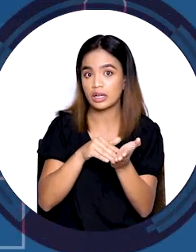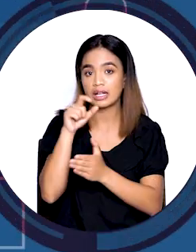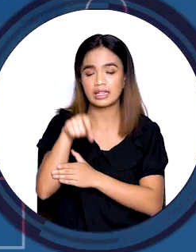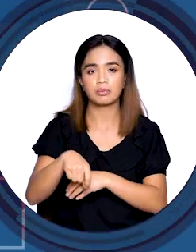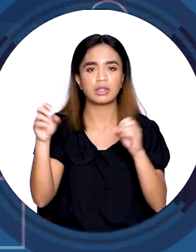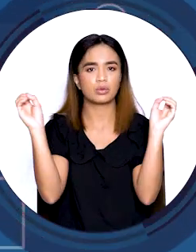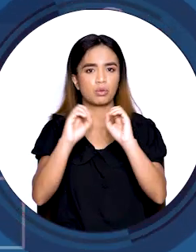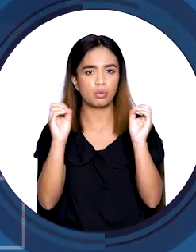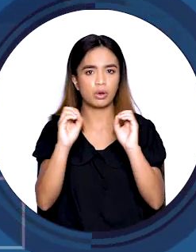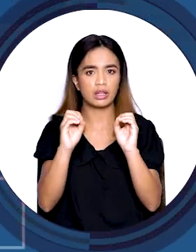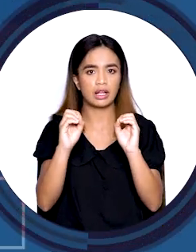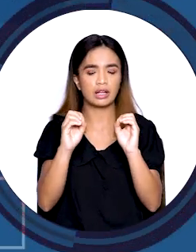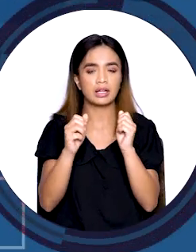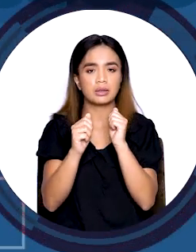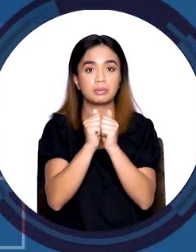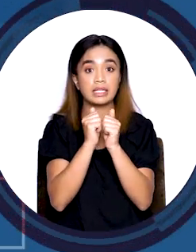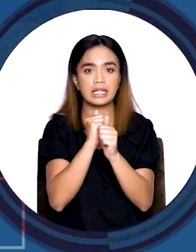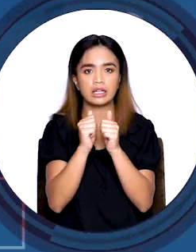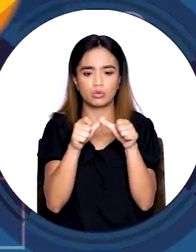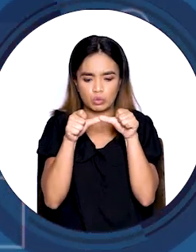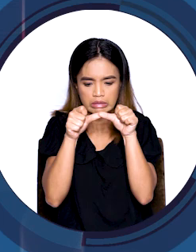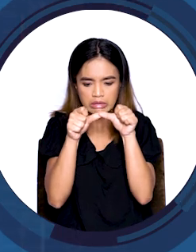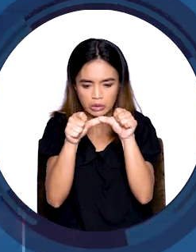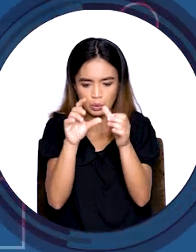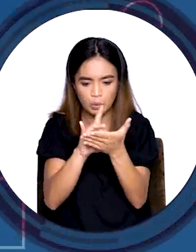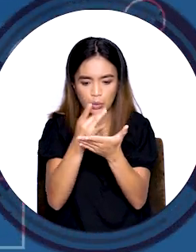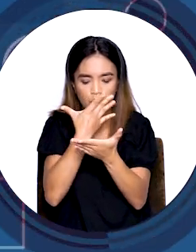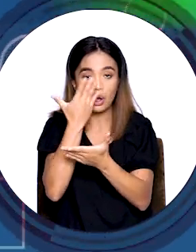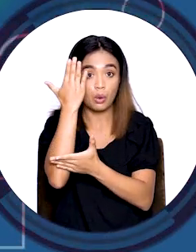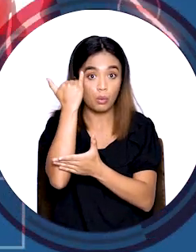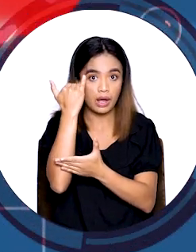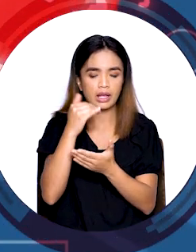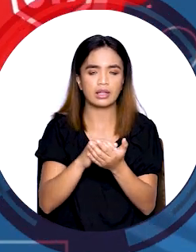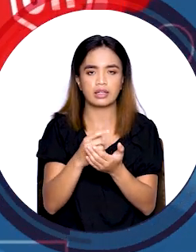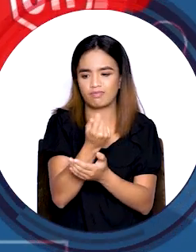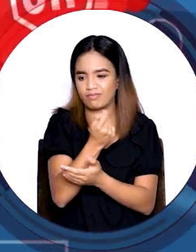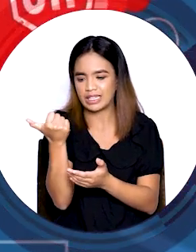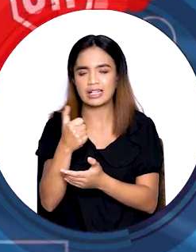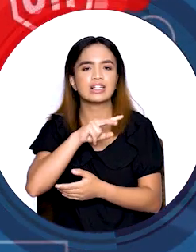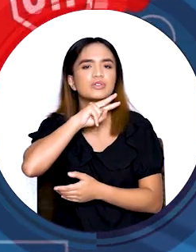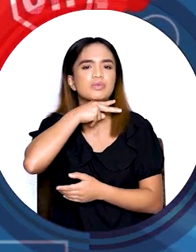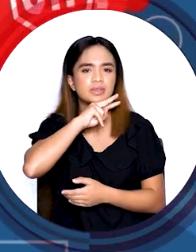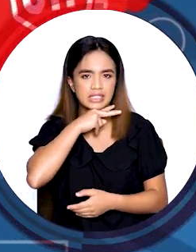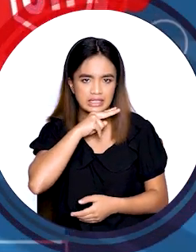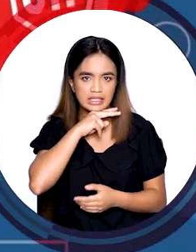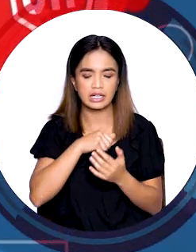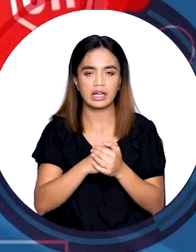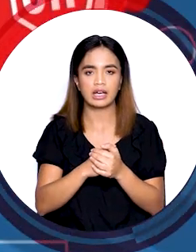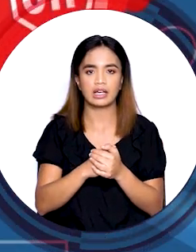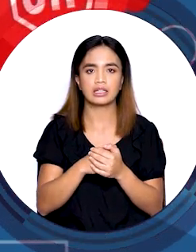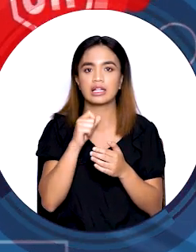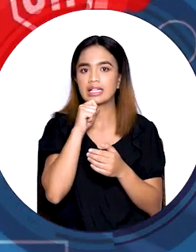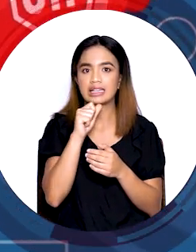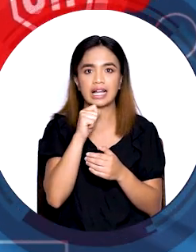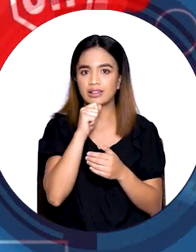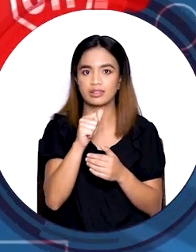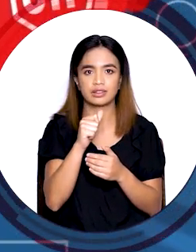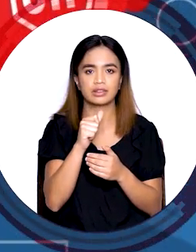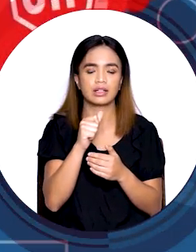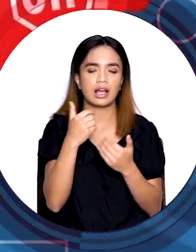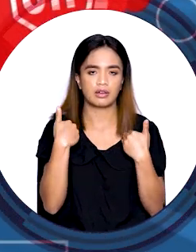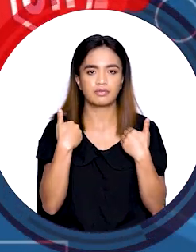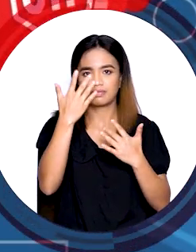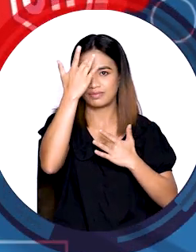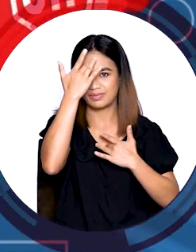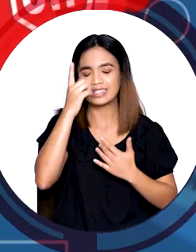doktor. Dapat walang mintis sa pag-inom para tuluyang matanggal ang bakterya sa katawan at maiwasan